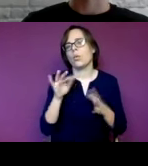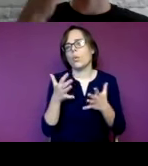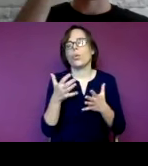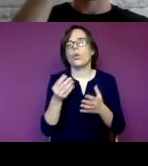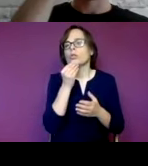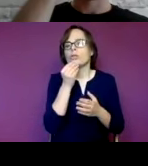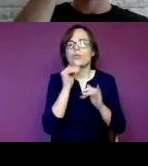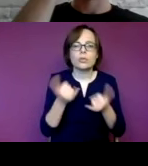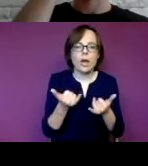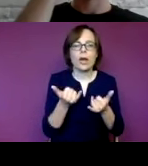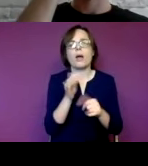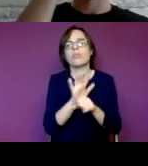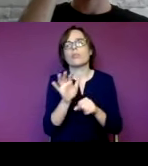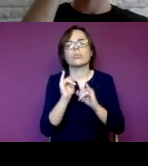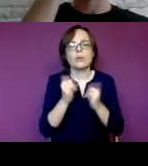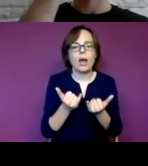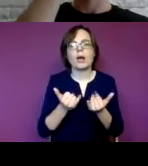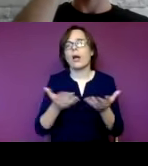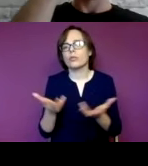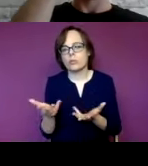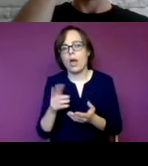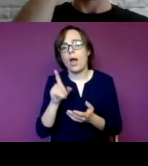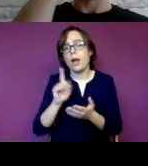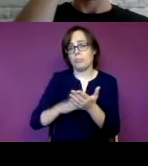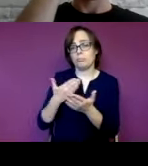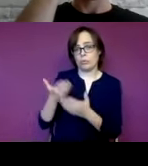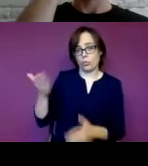gdzie. Ale myślę, że te kruszyniany są takim przykładem tego,